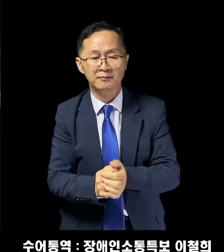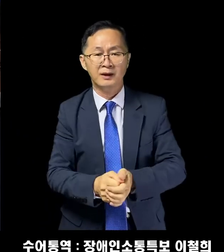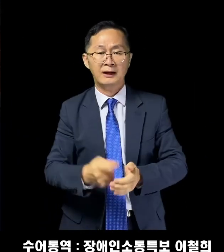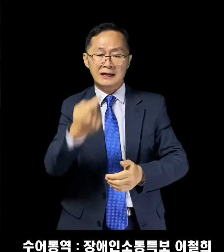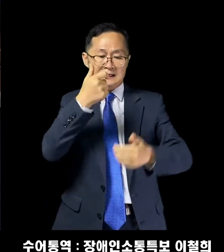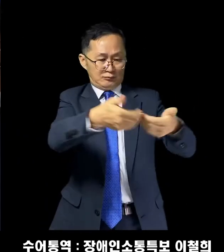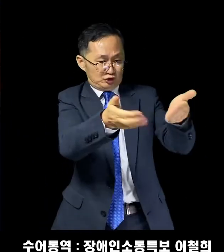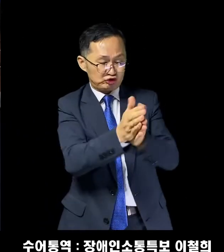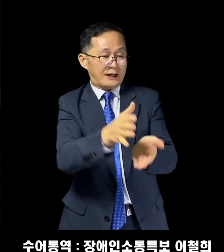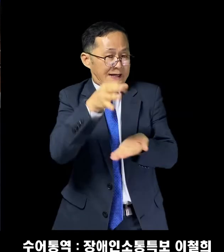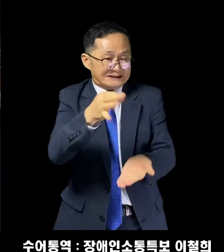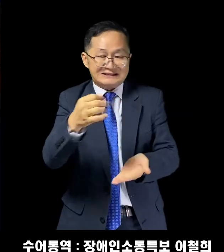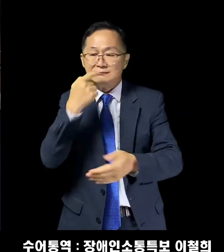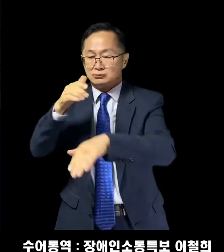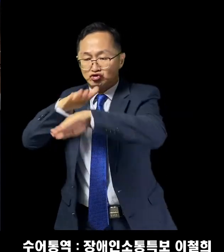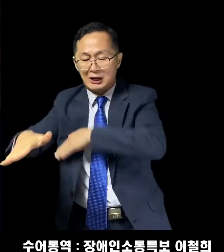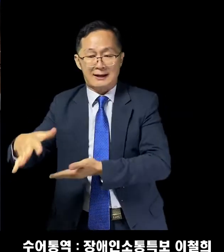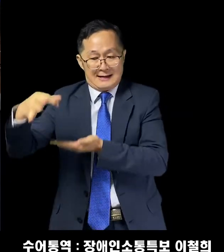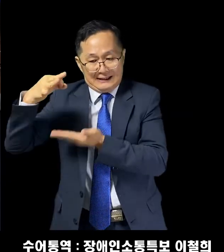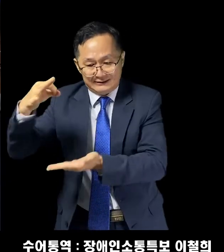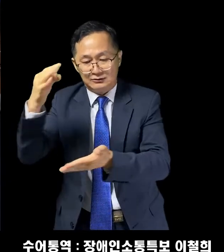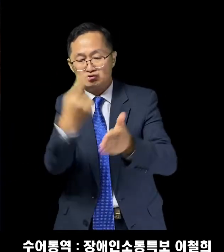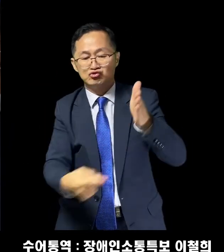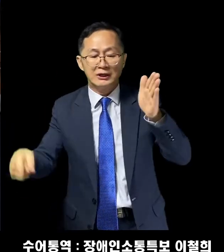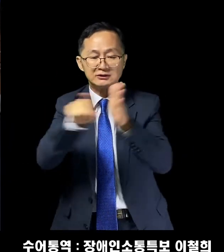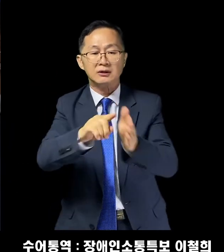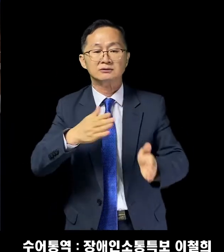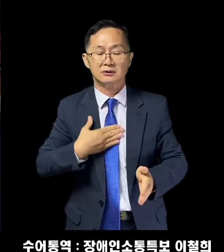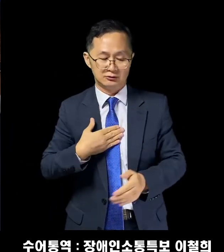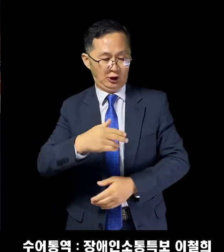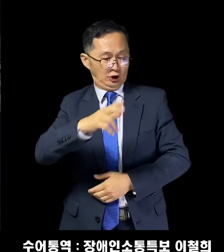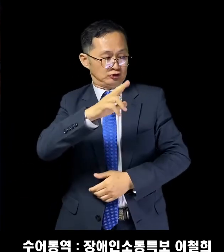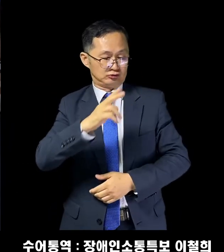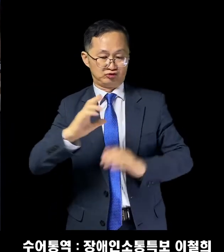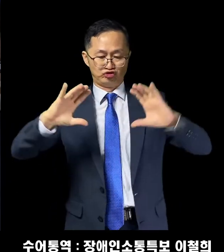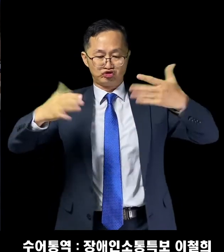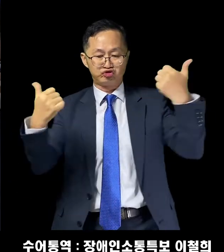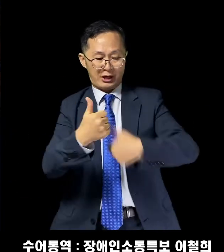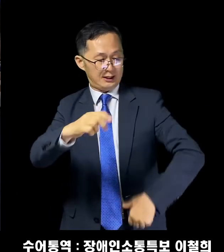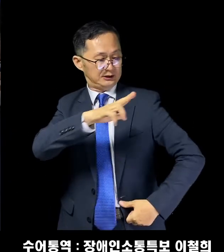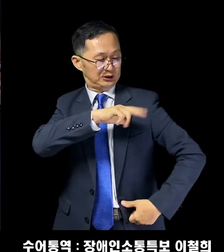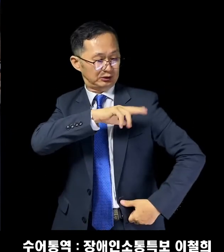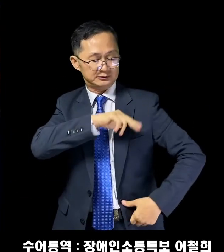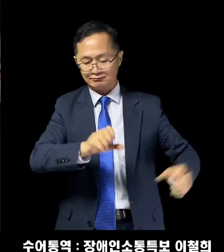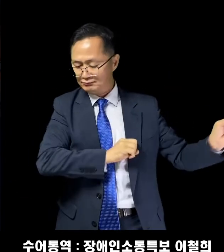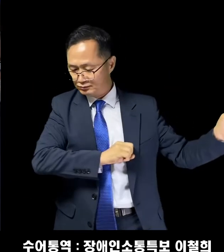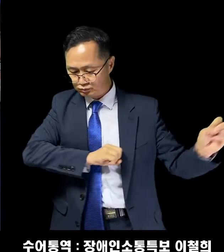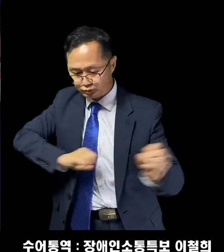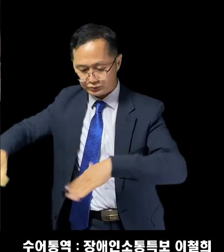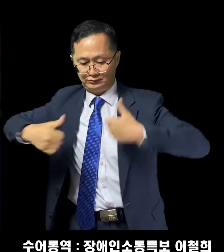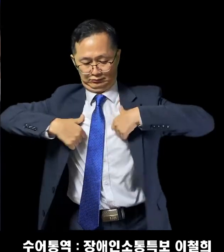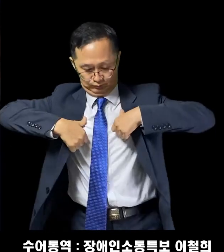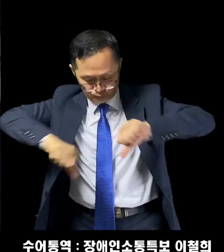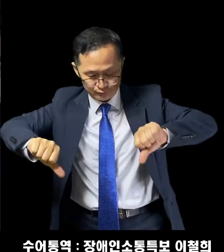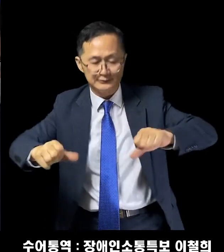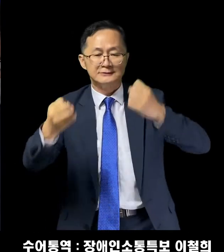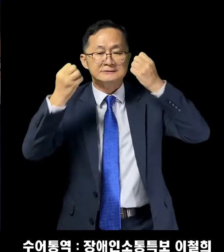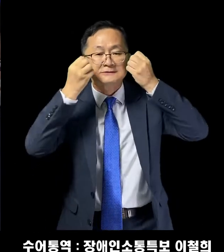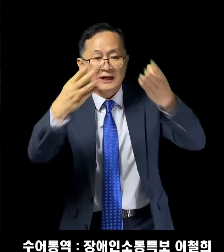가치를 지키기 위해 저는 국회의원직을 버리고 정권 재창출에 나서기로 결심했습니다